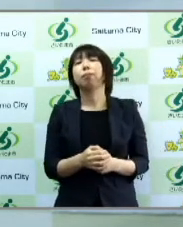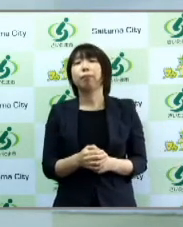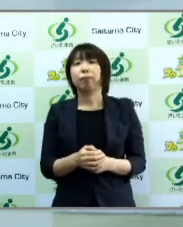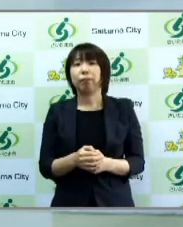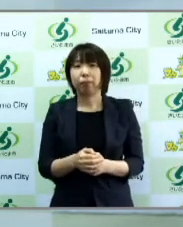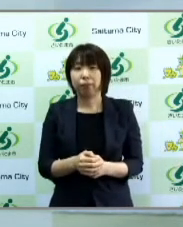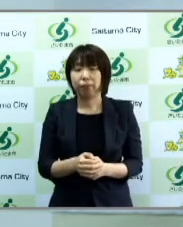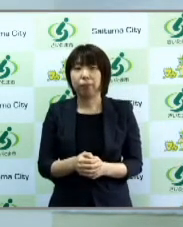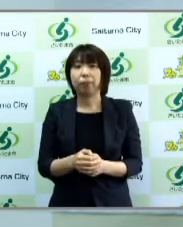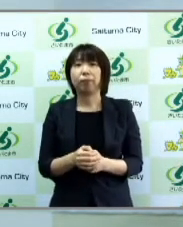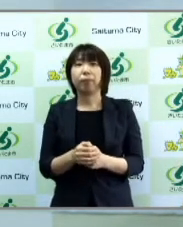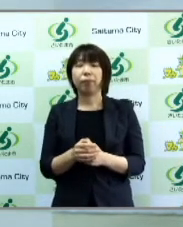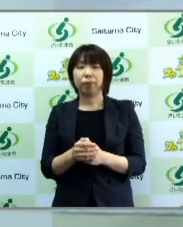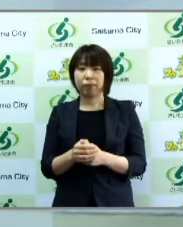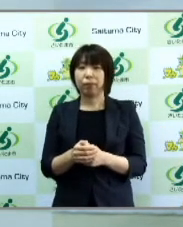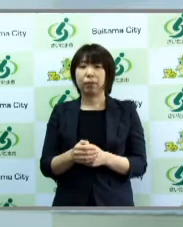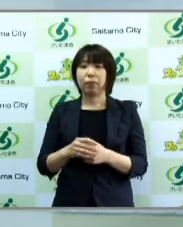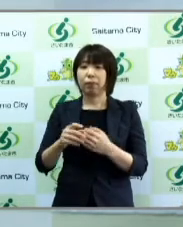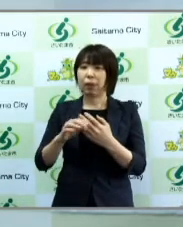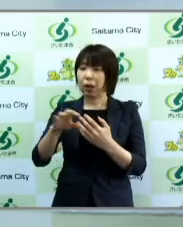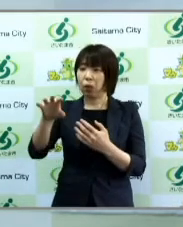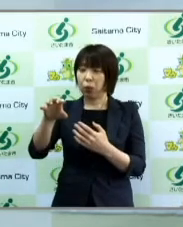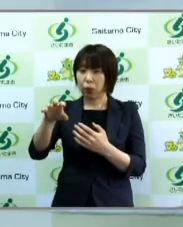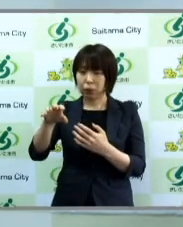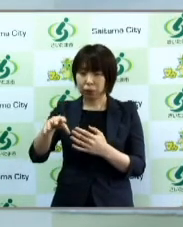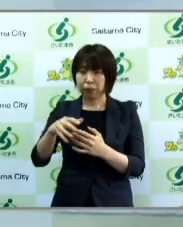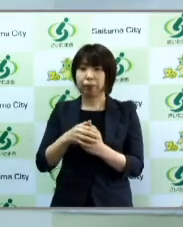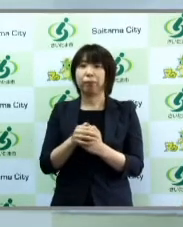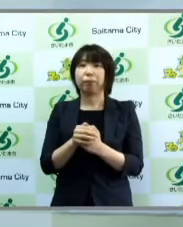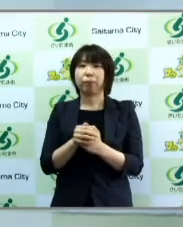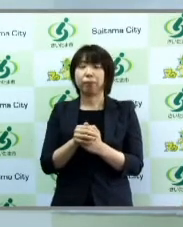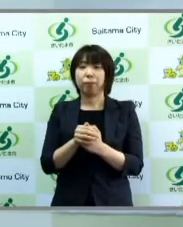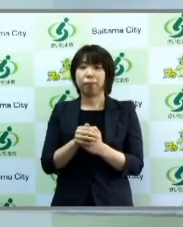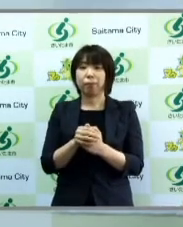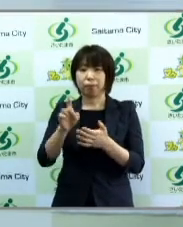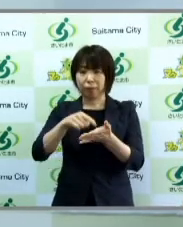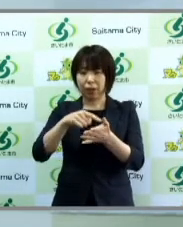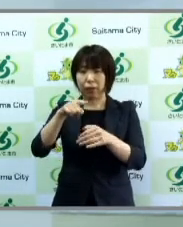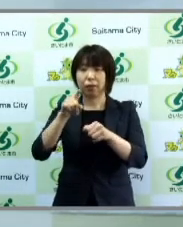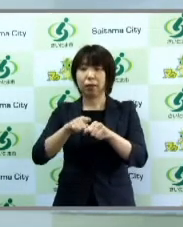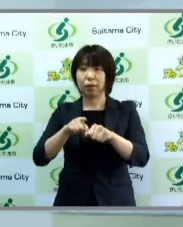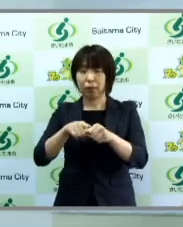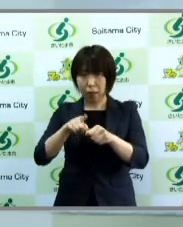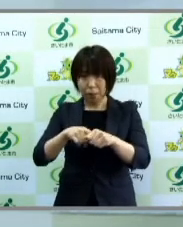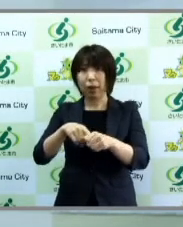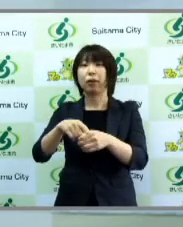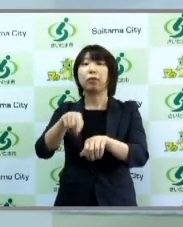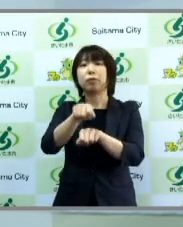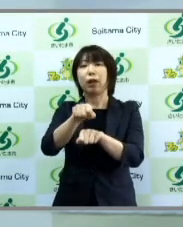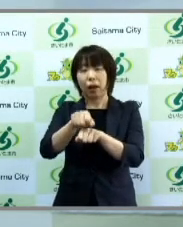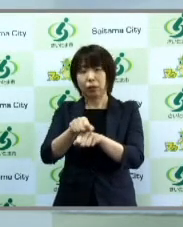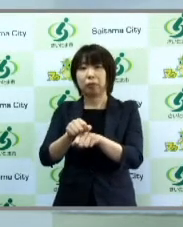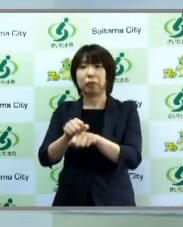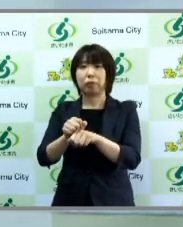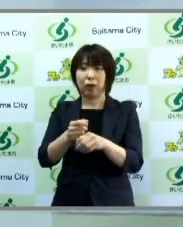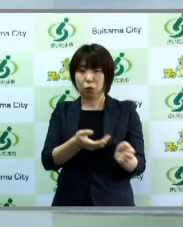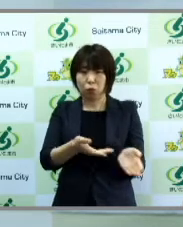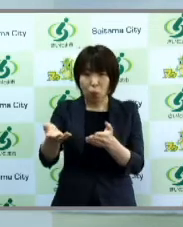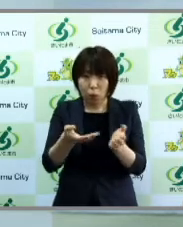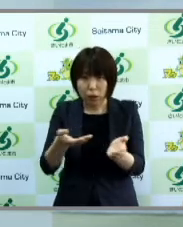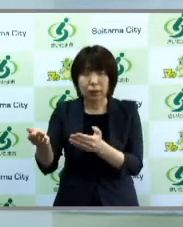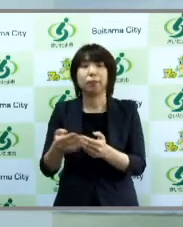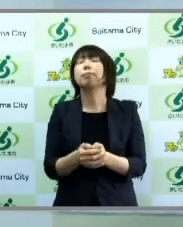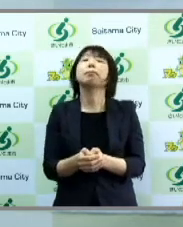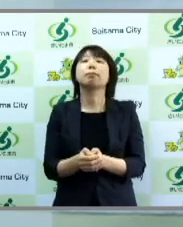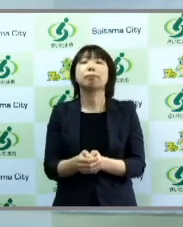理仮置き場の管理や必要な資機材の調達などを想定してございます。この協定の締